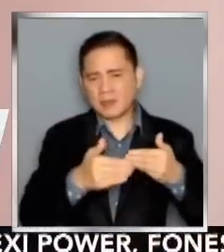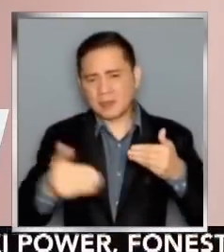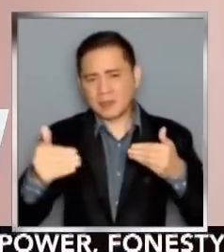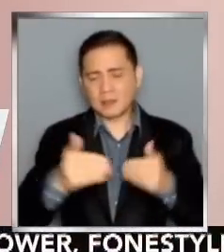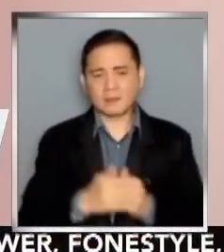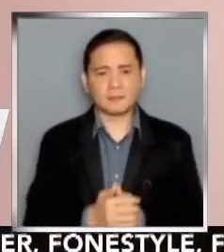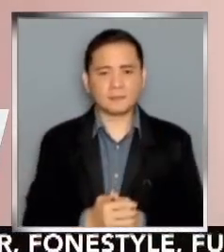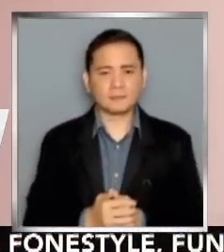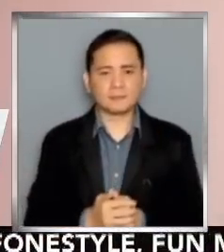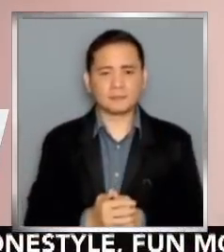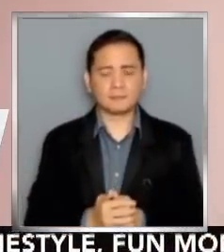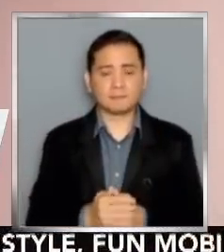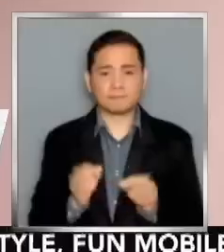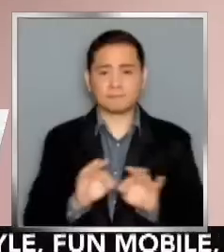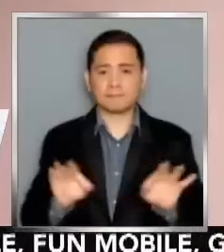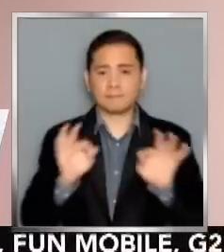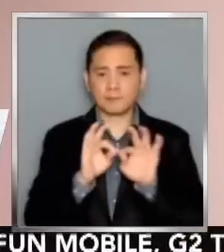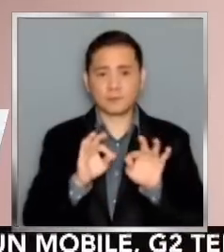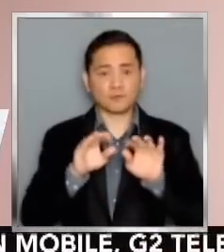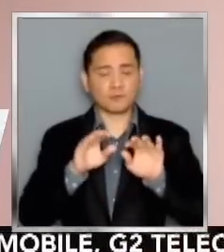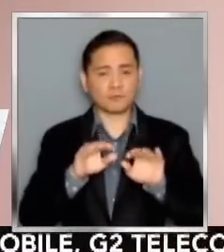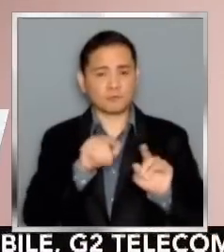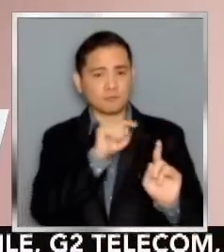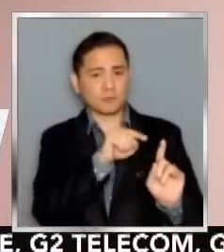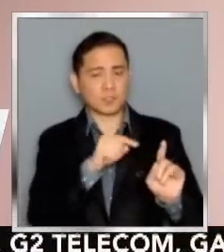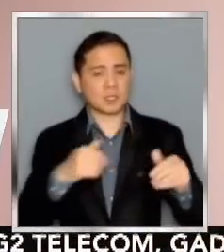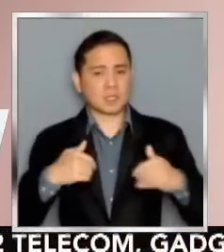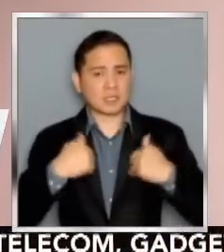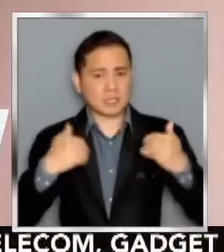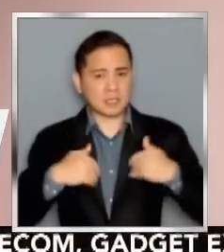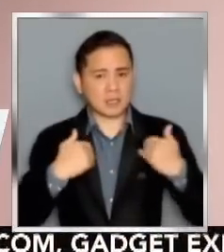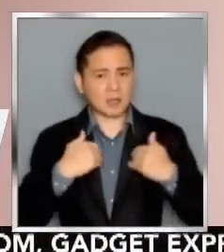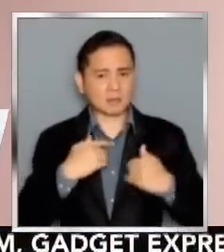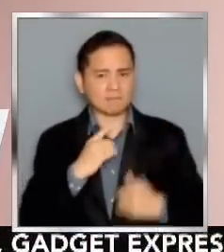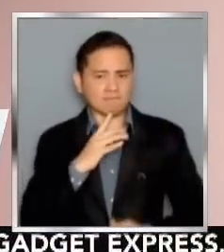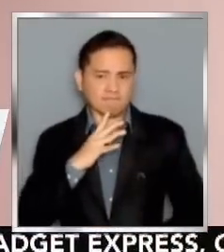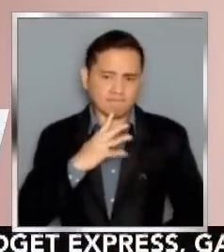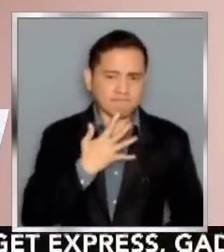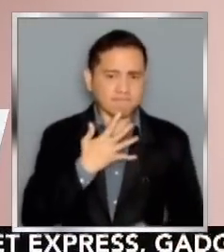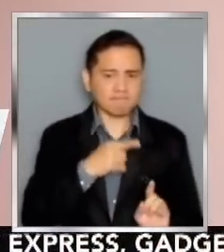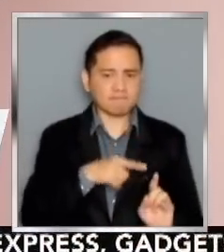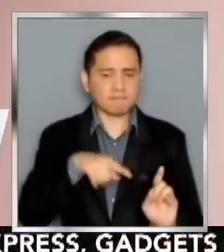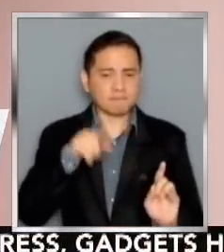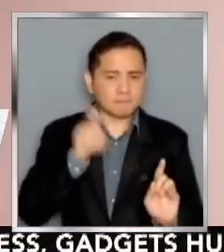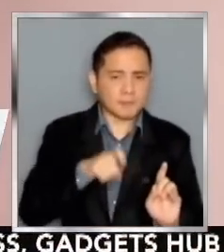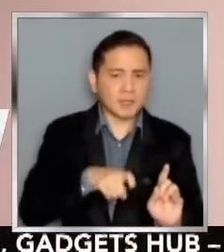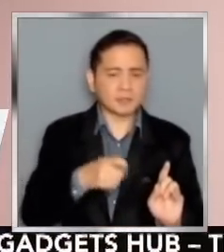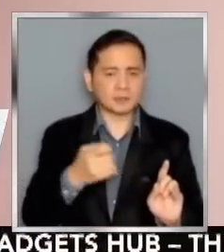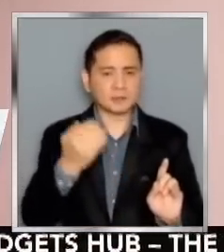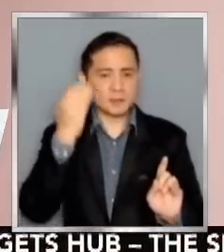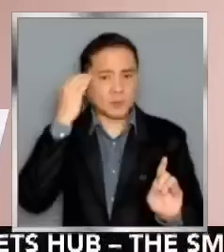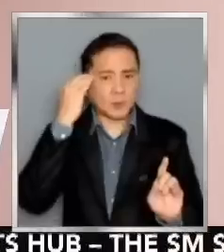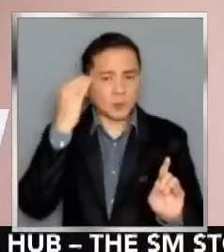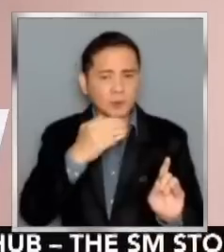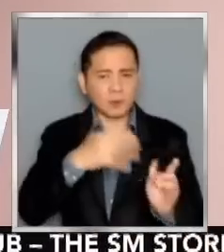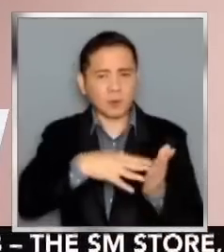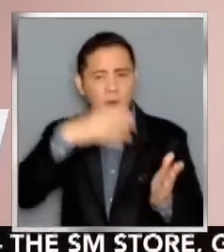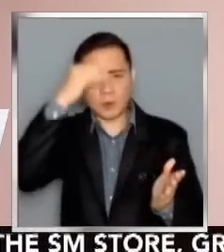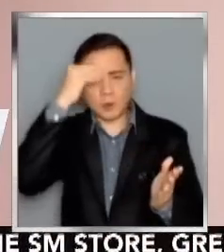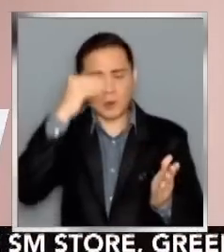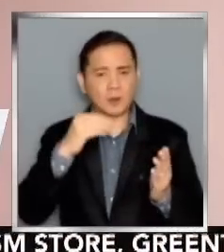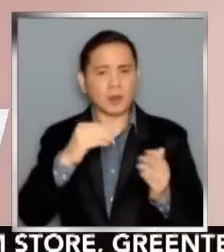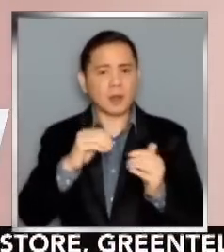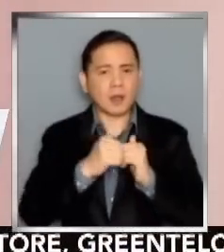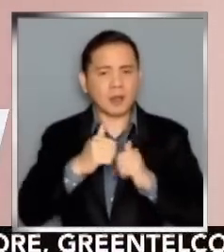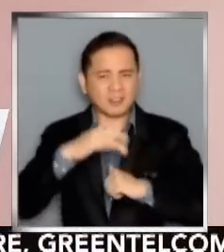mga sistema na hindi biro na kailangan silang matuto ng maaga sa disiplina para